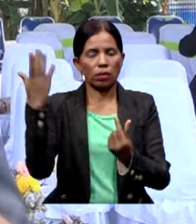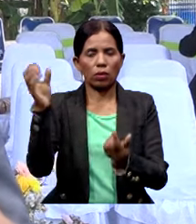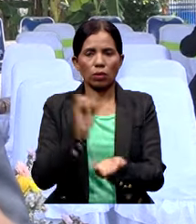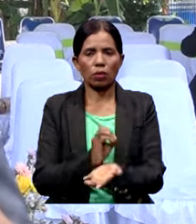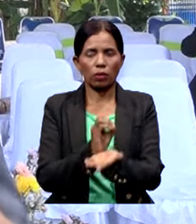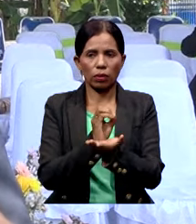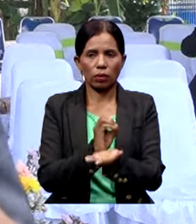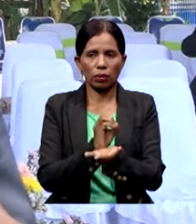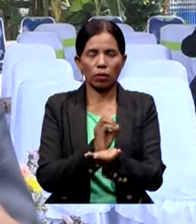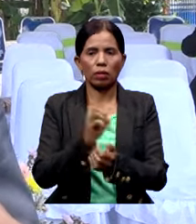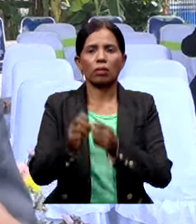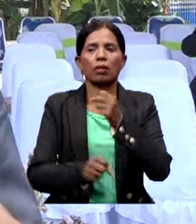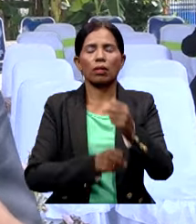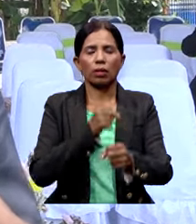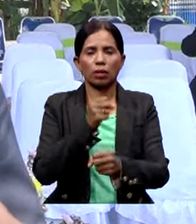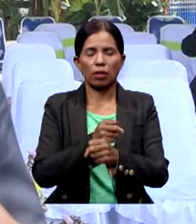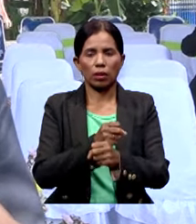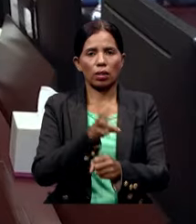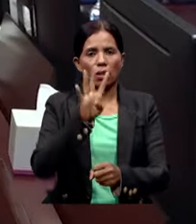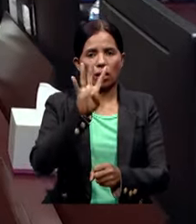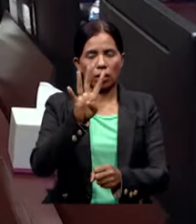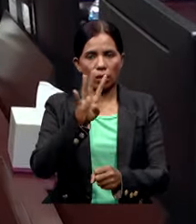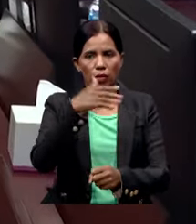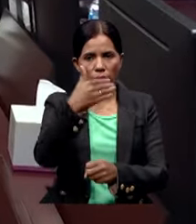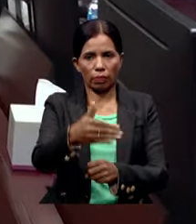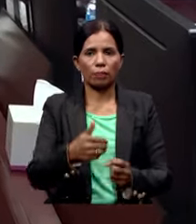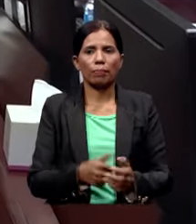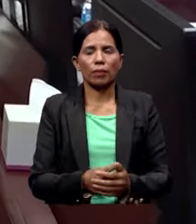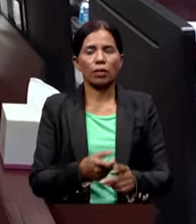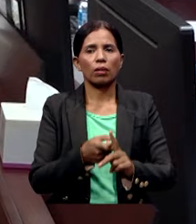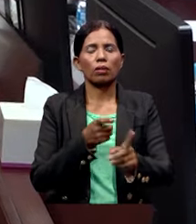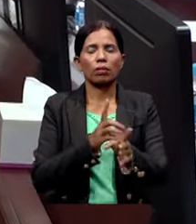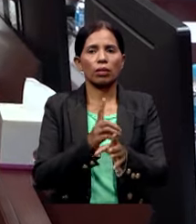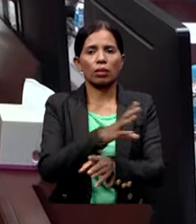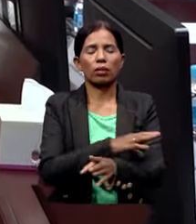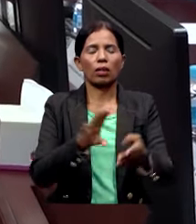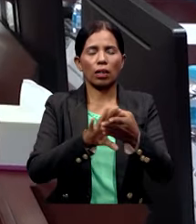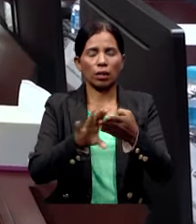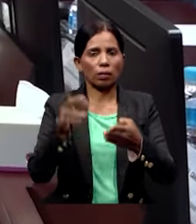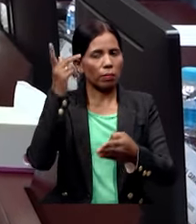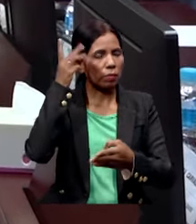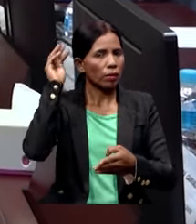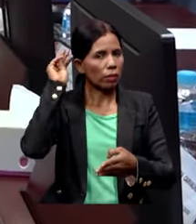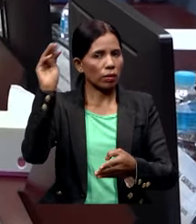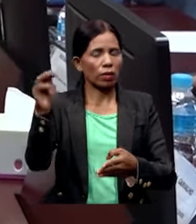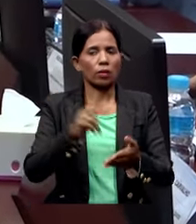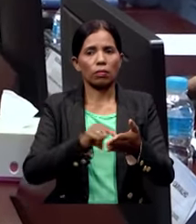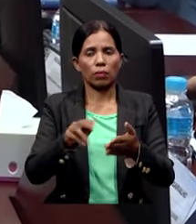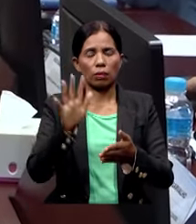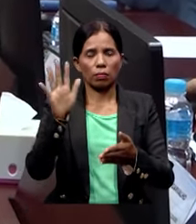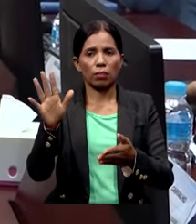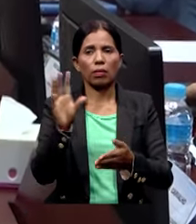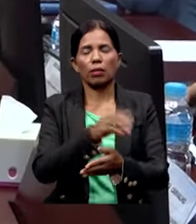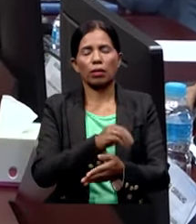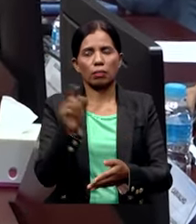yang ba mandato tinang hatur mai. Antes ne lihu si despacho primeiro ministro número Mamuk Samuel Singhat bara PM